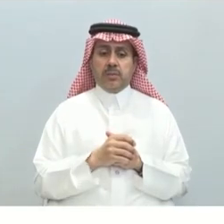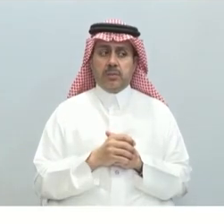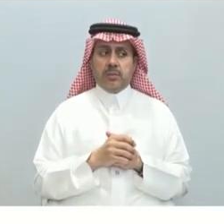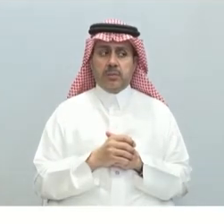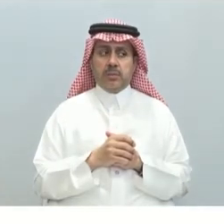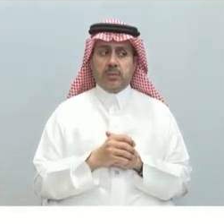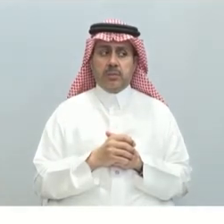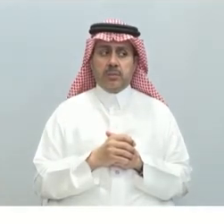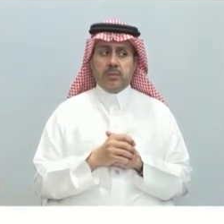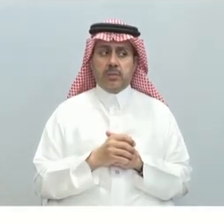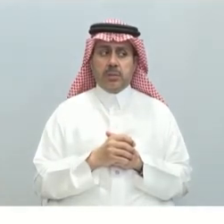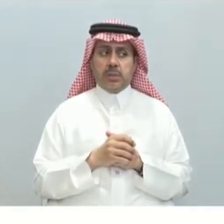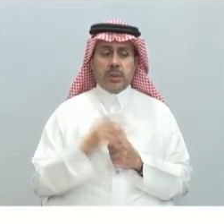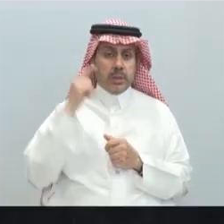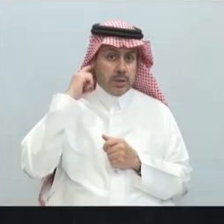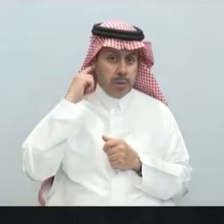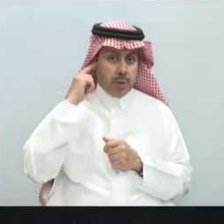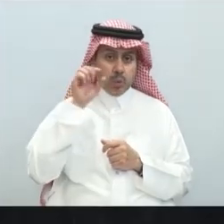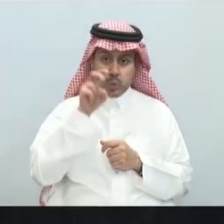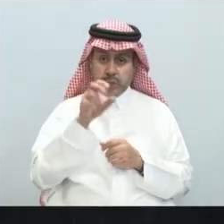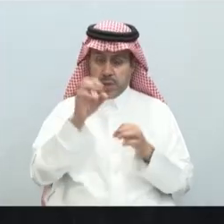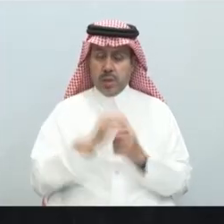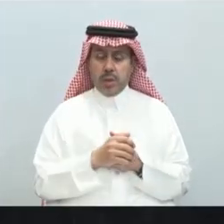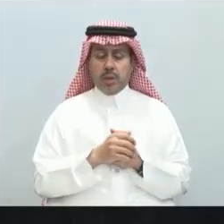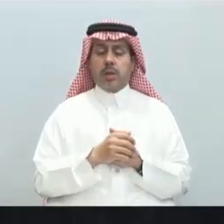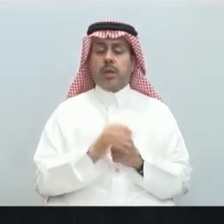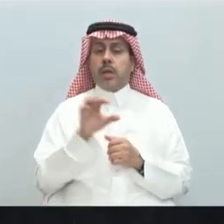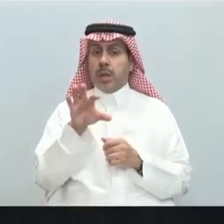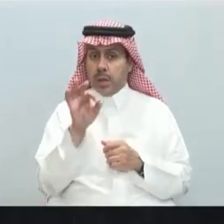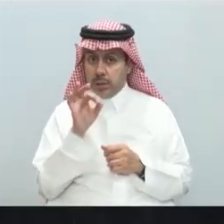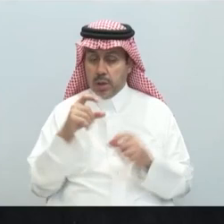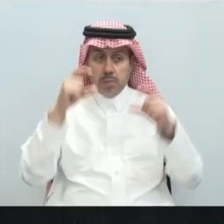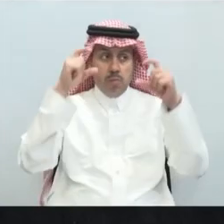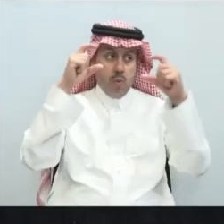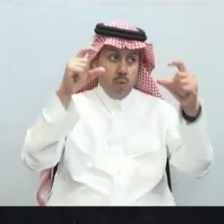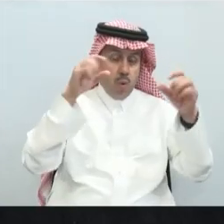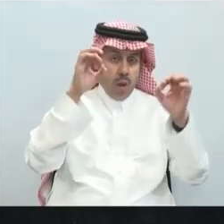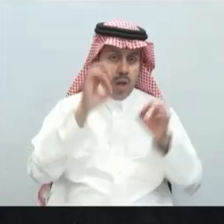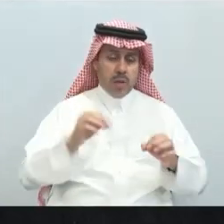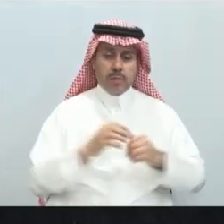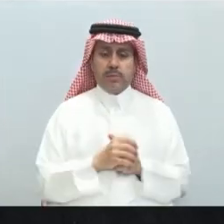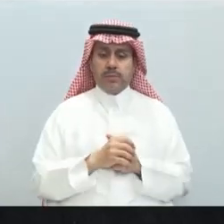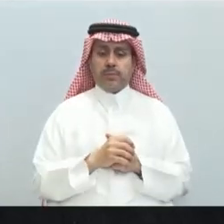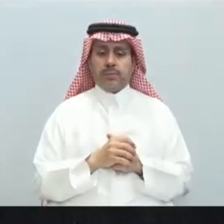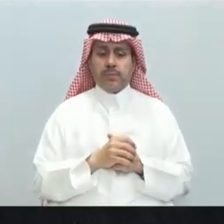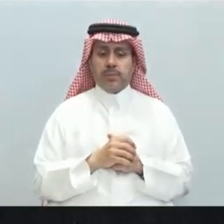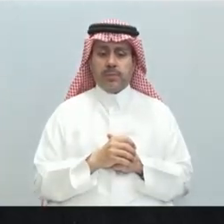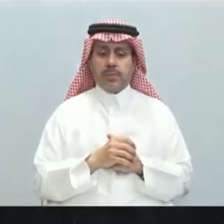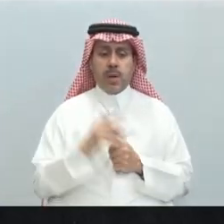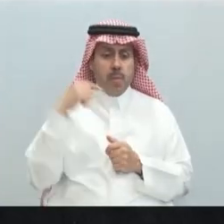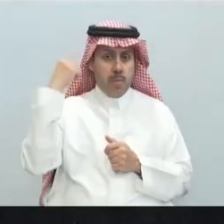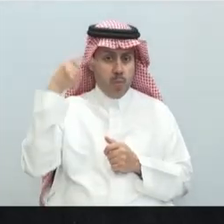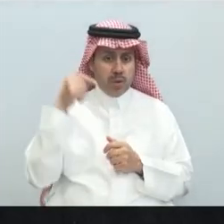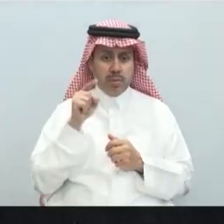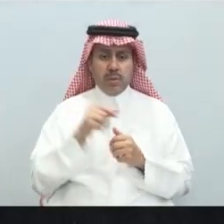واياكم الايات قد استمعتم اليها بحمد الله تعالى وعرفتم بعض معاني كلماتها فما الموضوع الذي ترونه